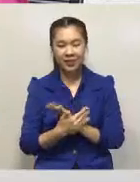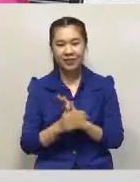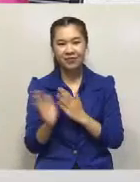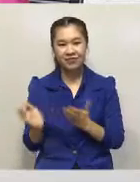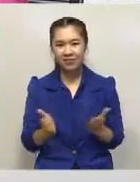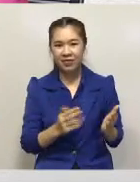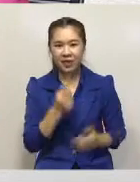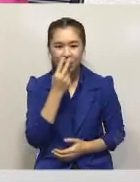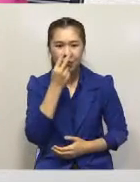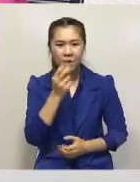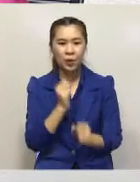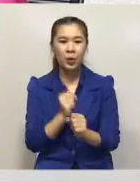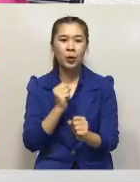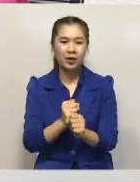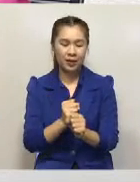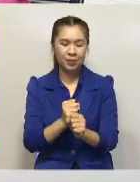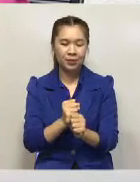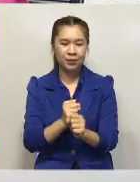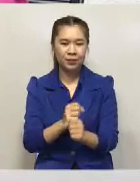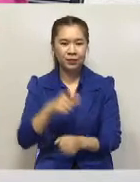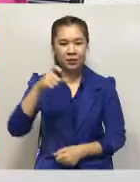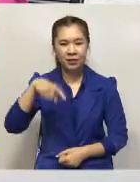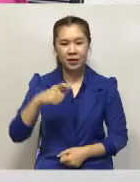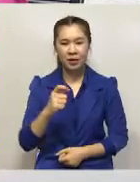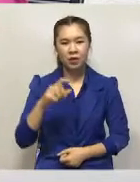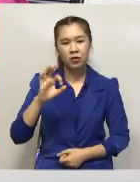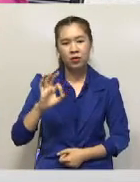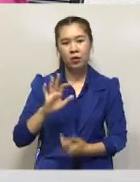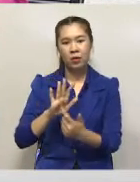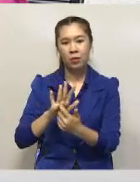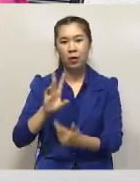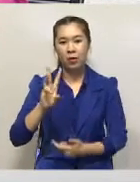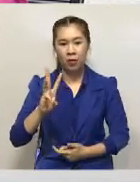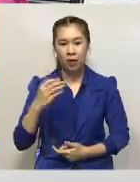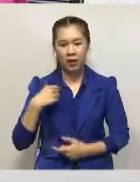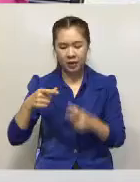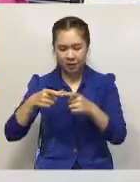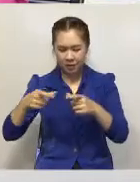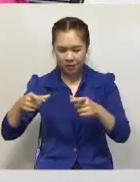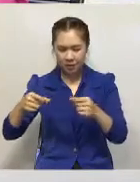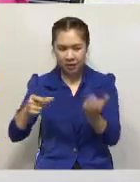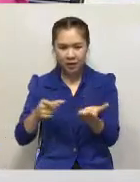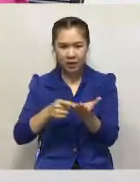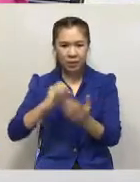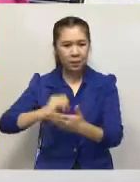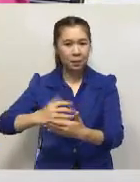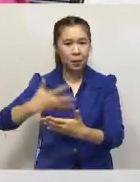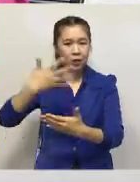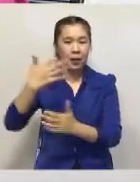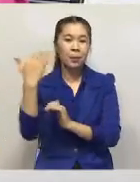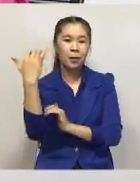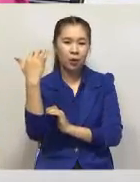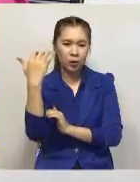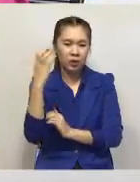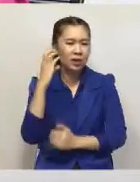าคุณผู้ชมมาดูเรื่องของการดำเนินธุรกิจซอฟต์แวร์แน่นอนค่ะถ้าพูดถึงซอฟต์แวร์เนี่ยมันก็คือชุดคำสั่งหรือว่าโปรแกรมที่เขาไว้สั่งให้คอมพิวเต